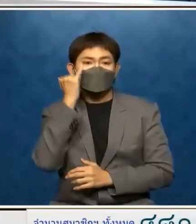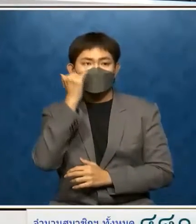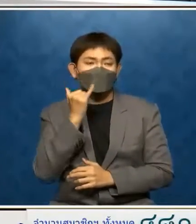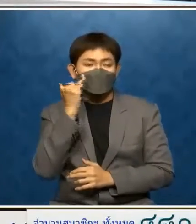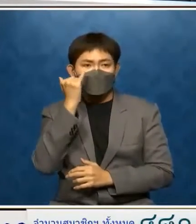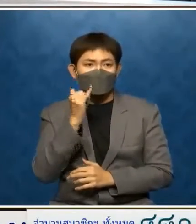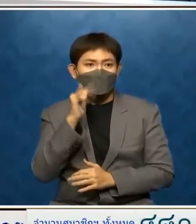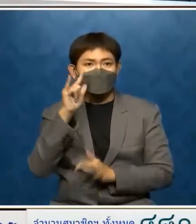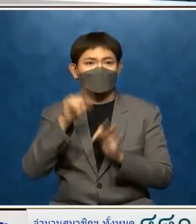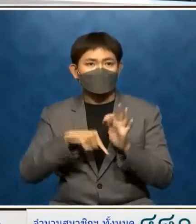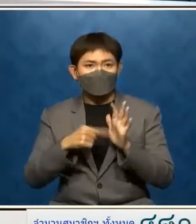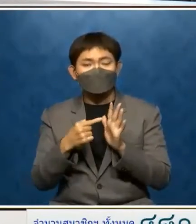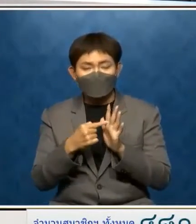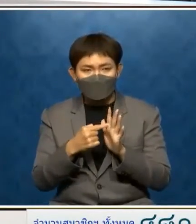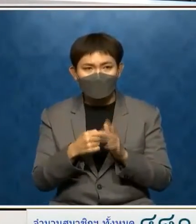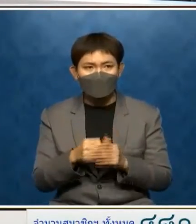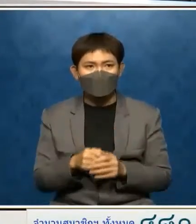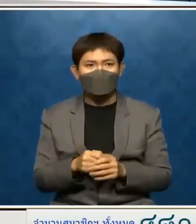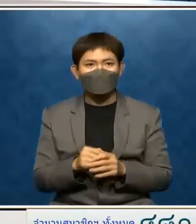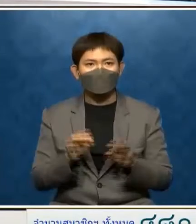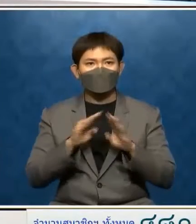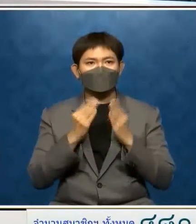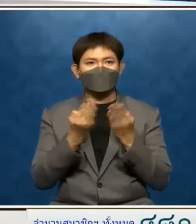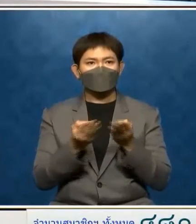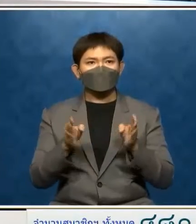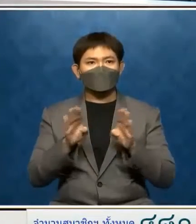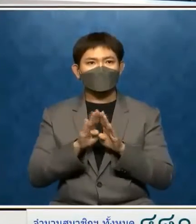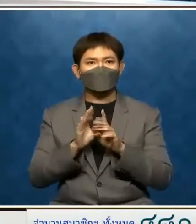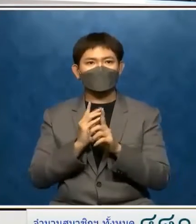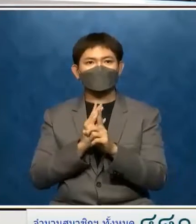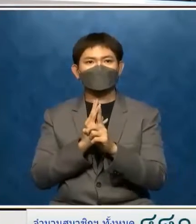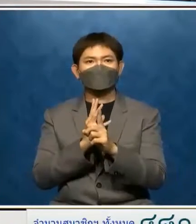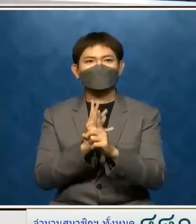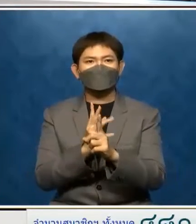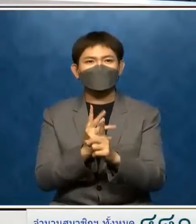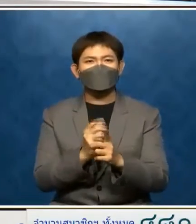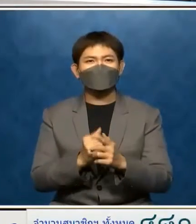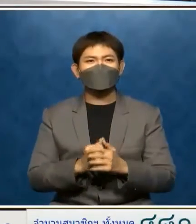ำครอบครัววันที่